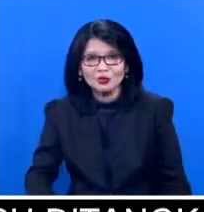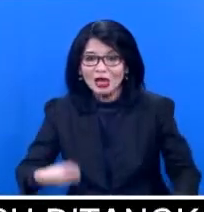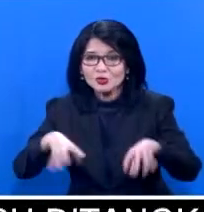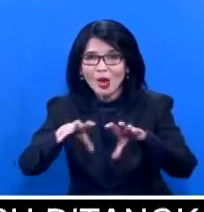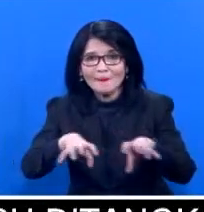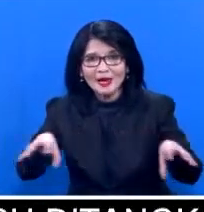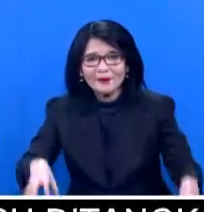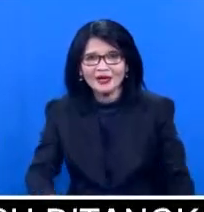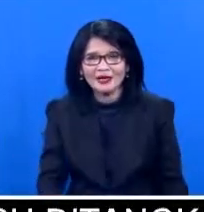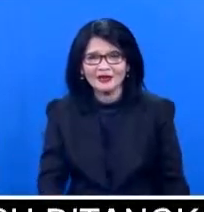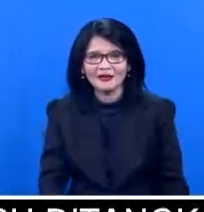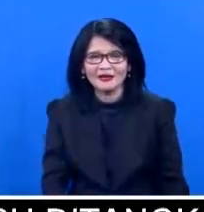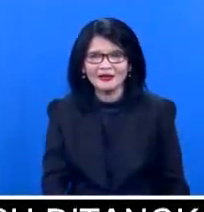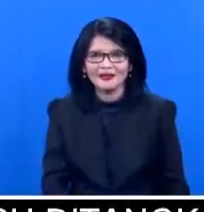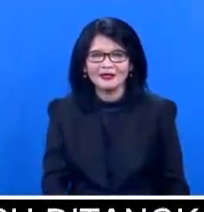produk susu ini. Gitu.